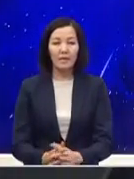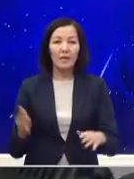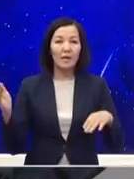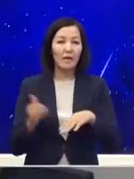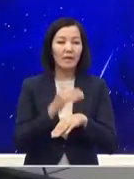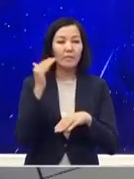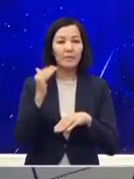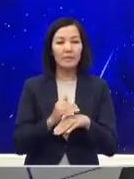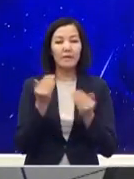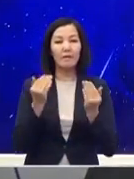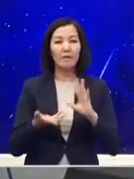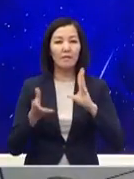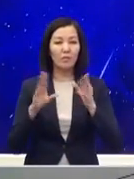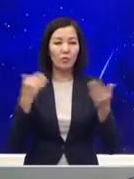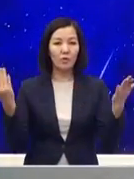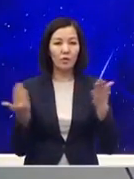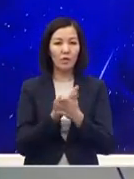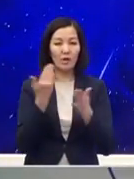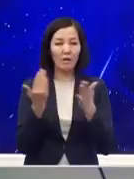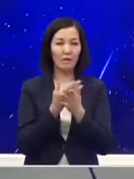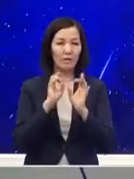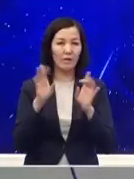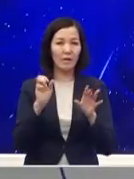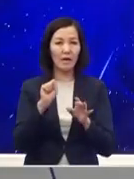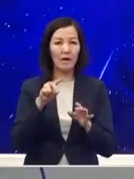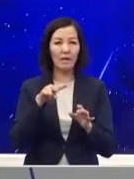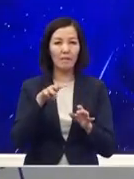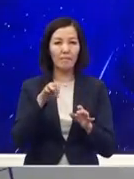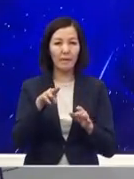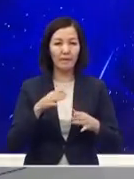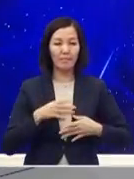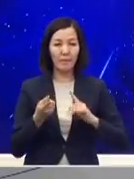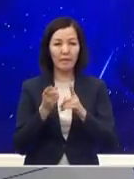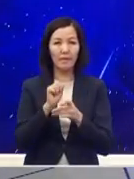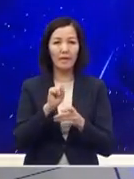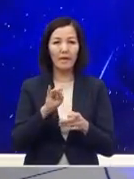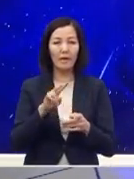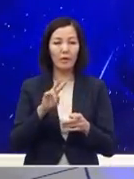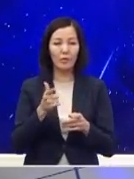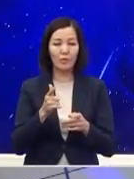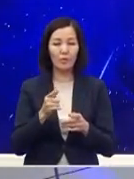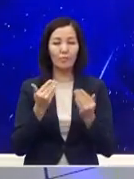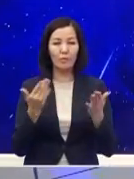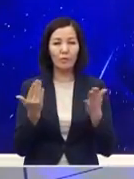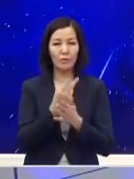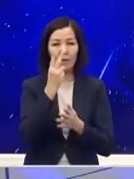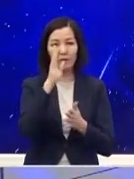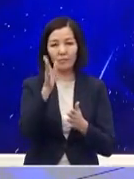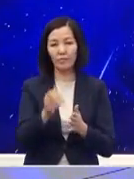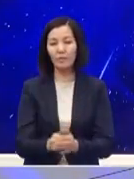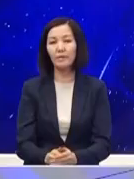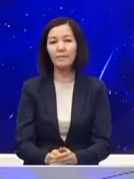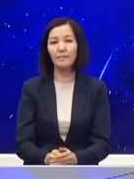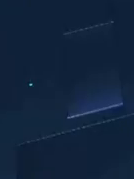Ассаламу алейкум, қадірменді көрермен, тікелей эфирде қорытын жаңалықтары студияда Алмат Хамид, сурда аудармада Айгүл Жұмашқызы. Бүгін